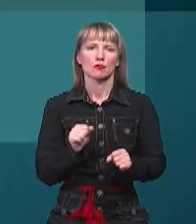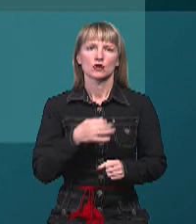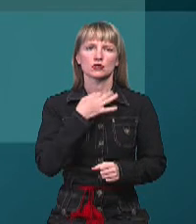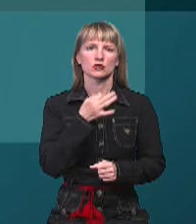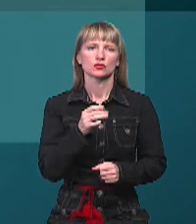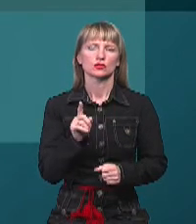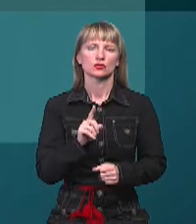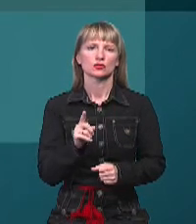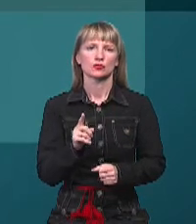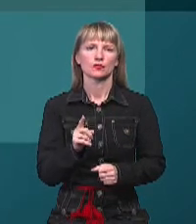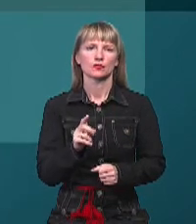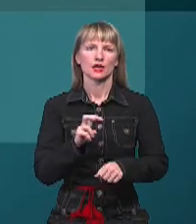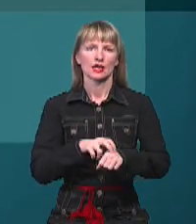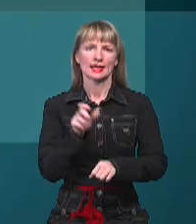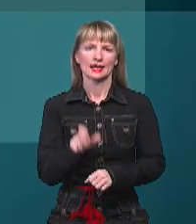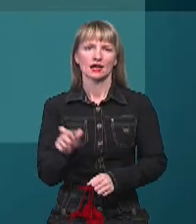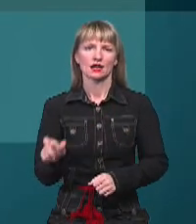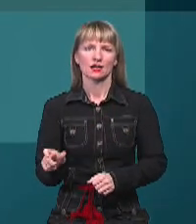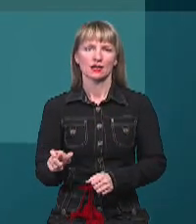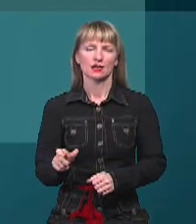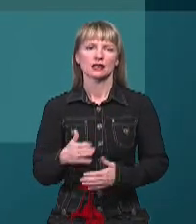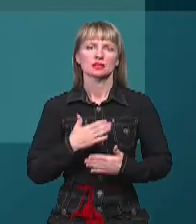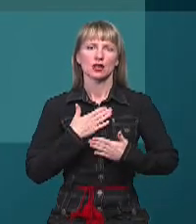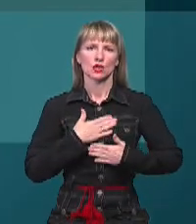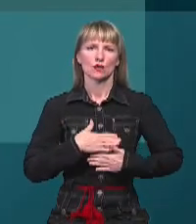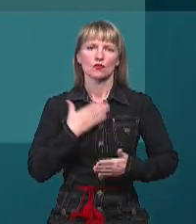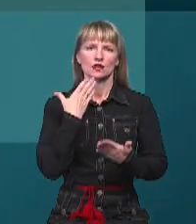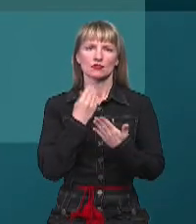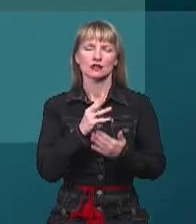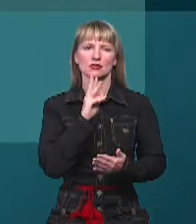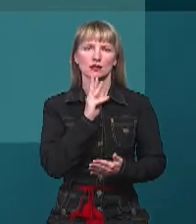нашому закладі лікарі задоволені своїми